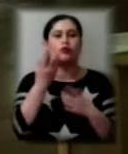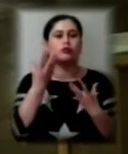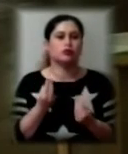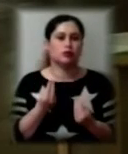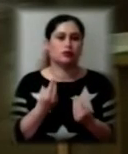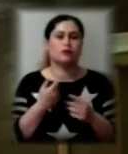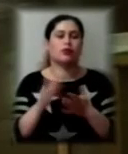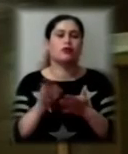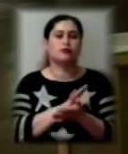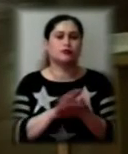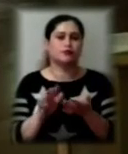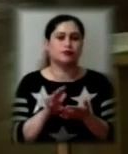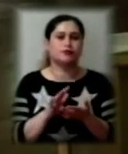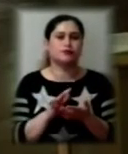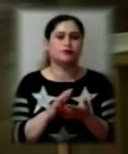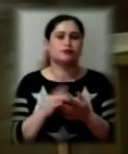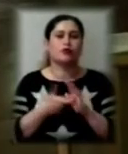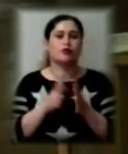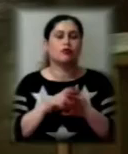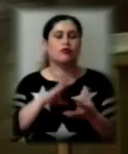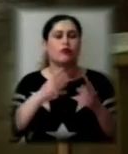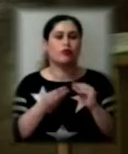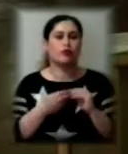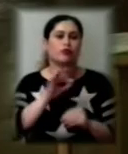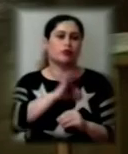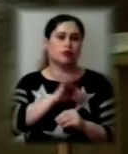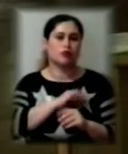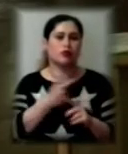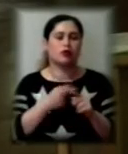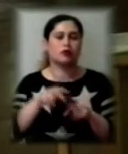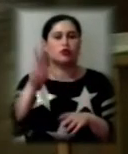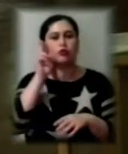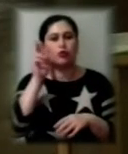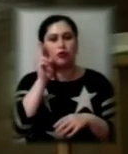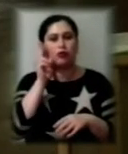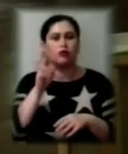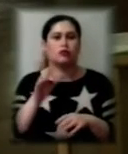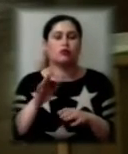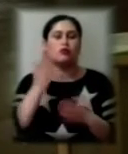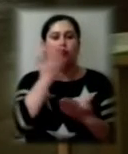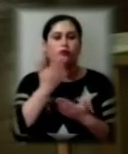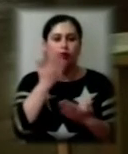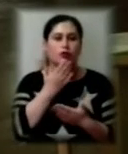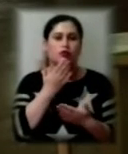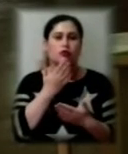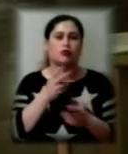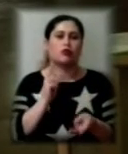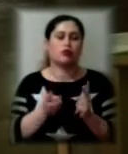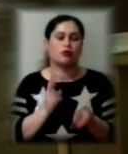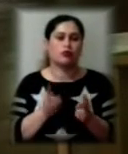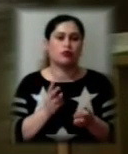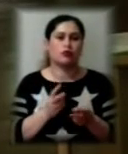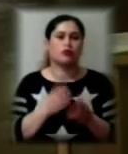прибирання кімнат загального використання – це туалети, мивальники, кухні. В гуртожитку